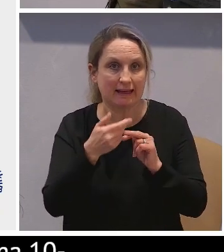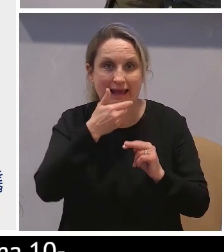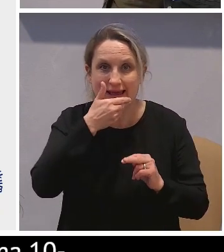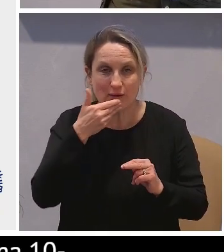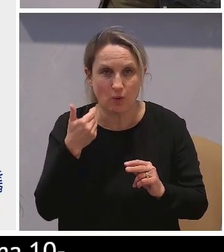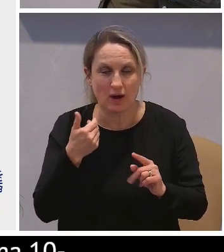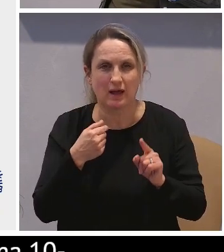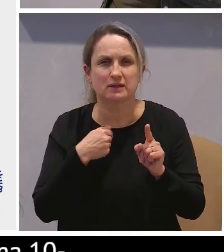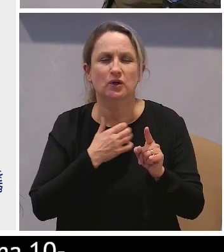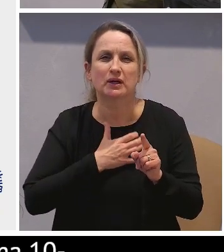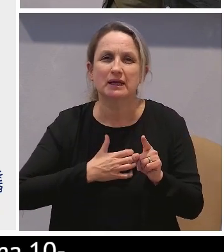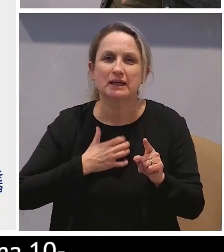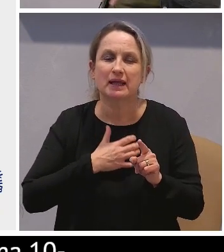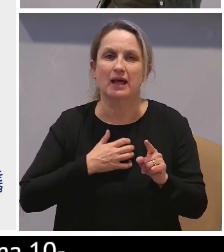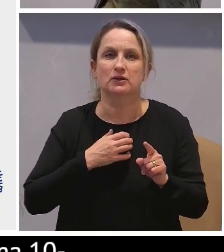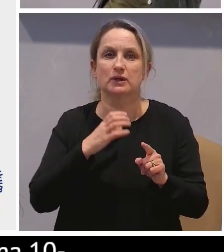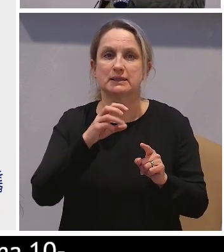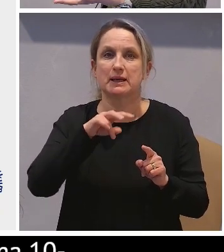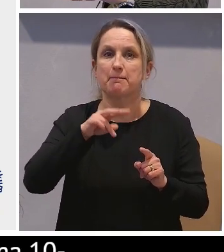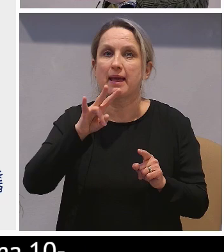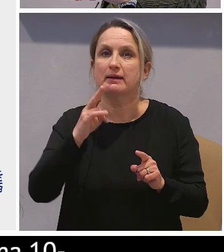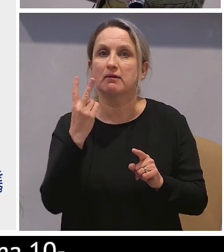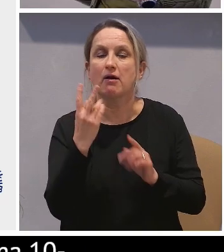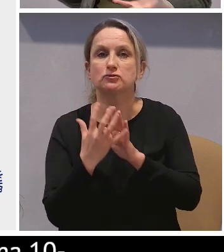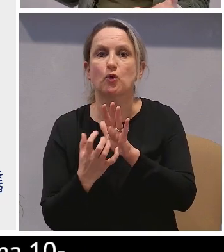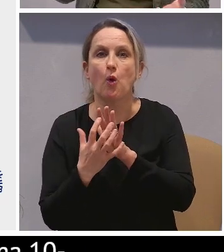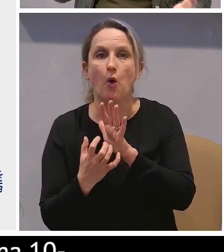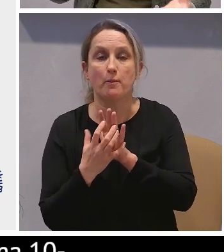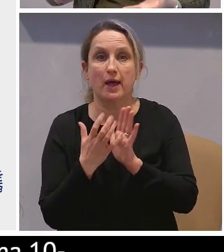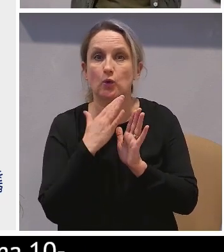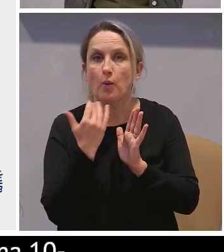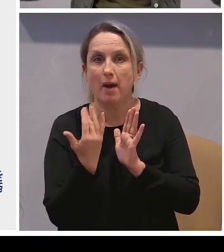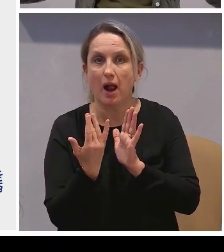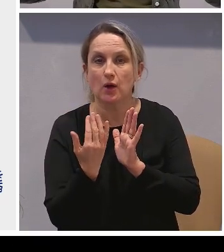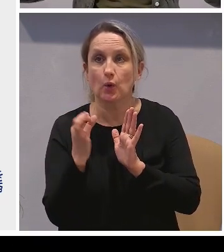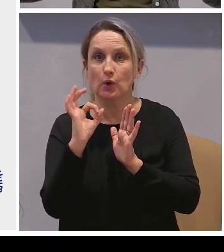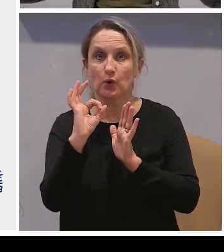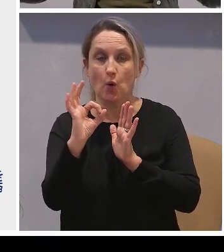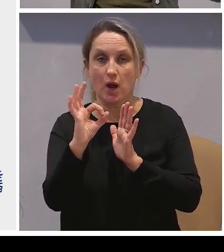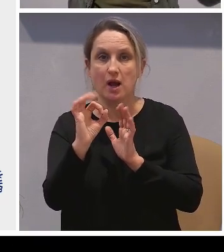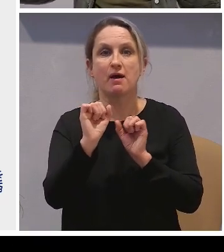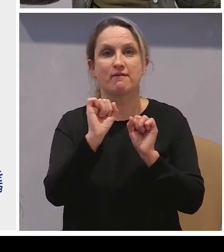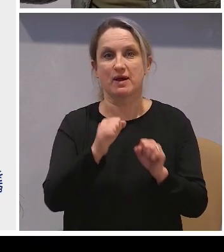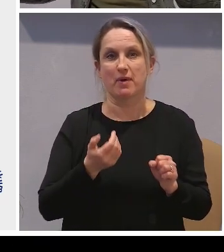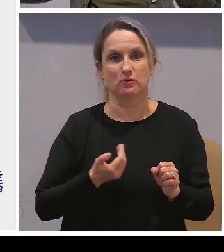on survival SMN2 geeni koopiaid. In the absence of SMN1